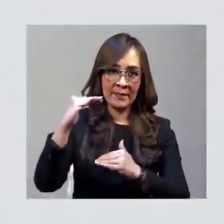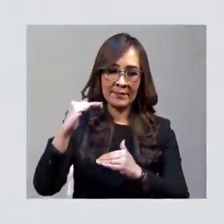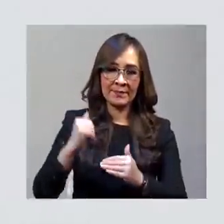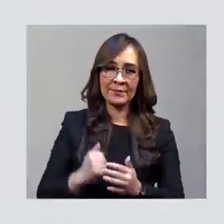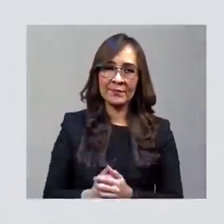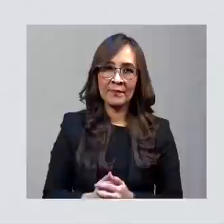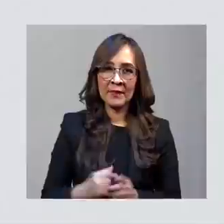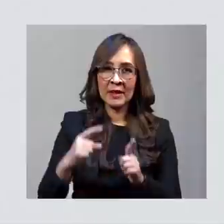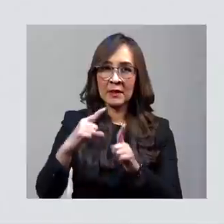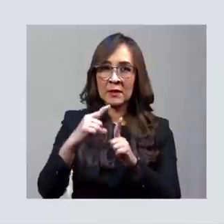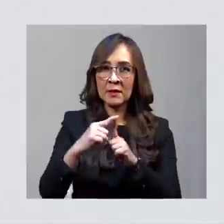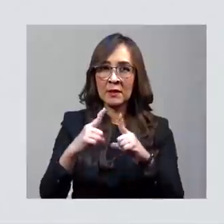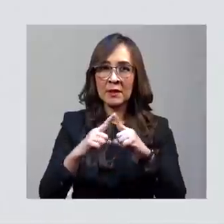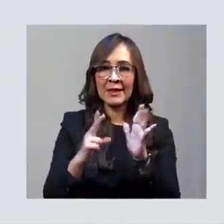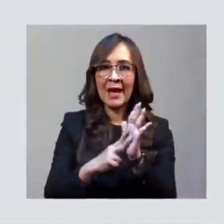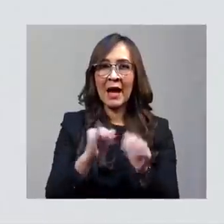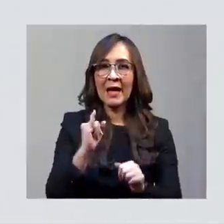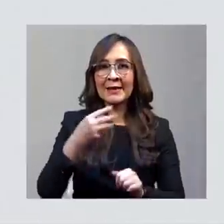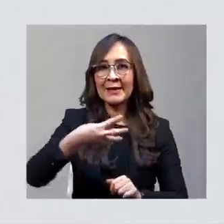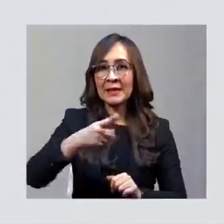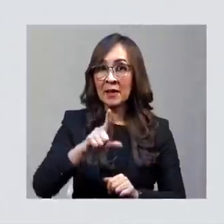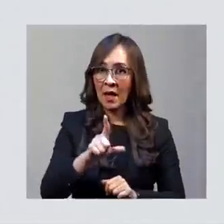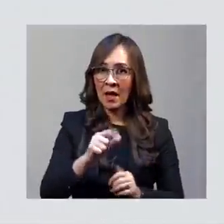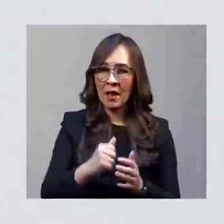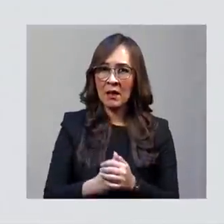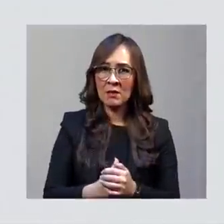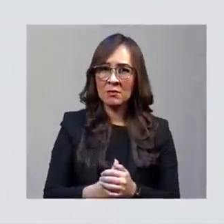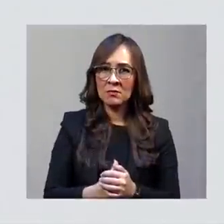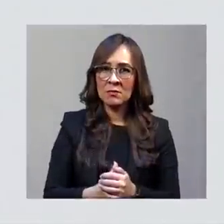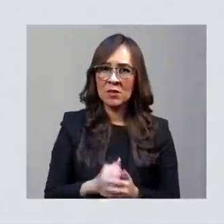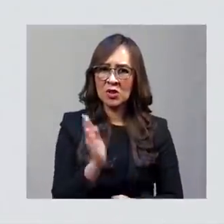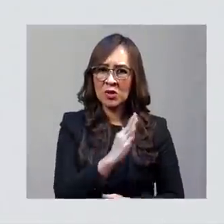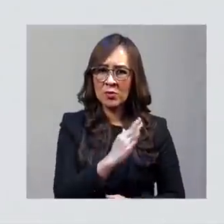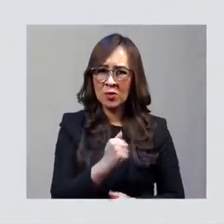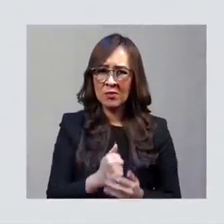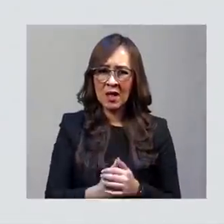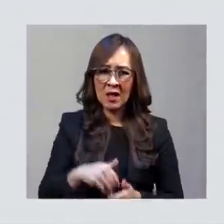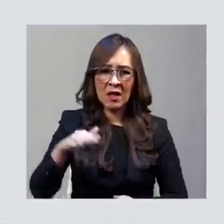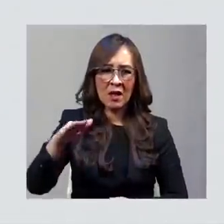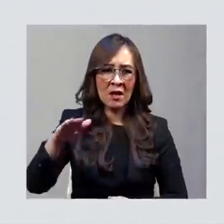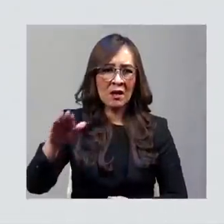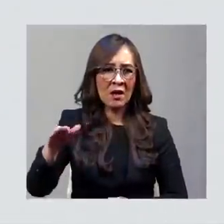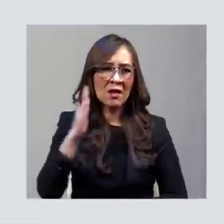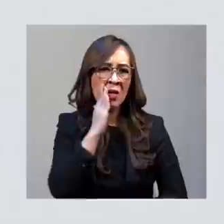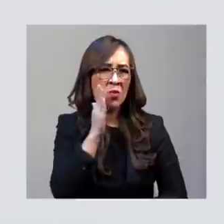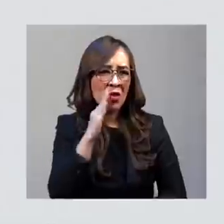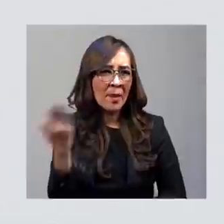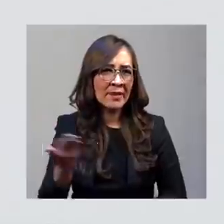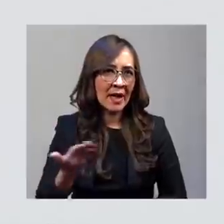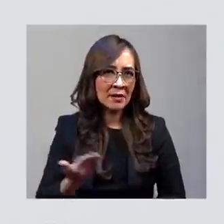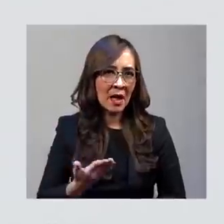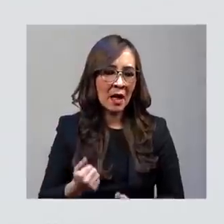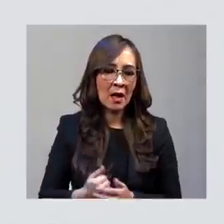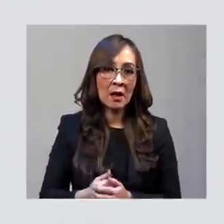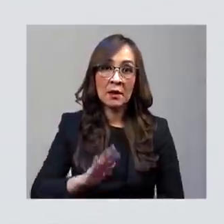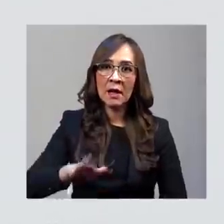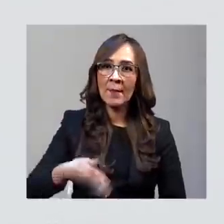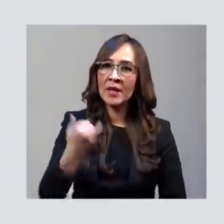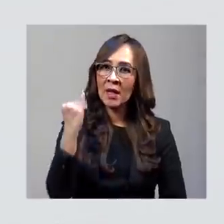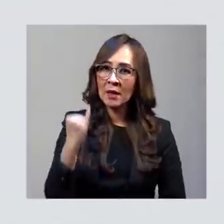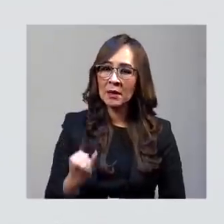misalnya. Dari orang muda biasa yang dibuang. Tapi kemudian setia terus dalam kemajuan.